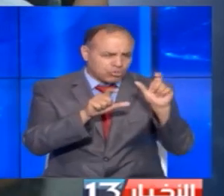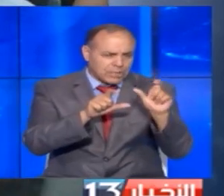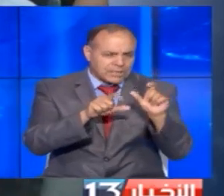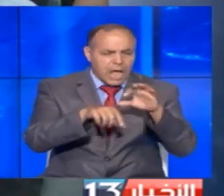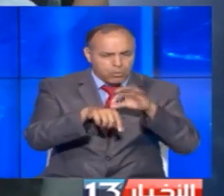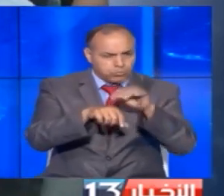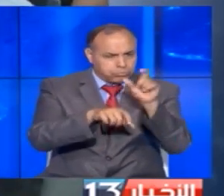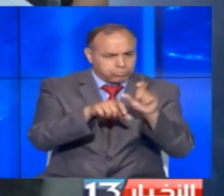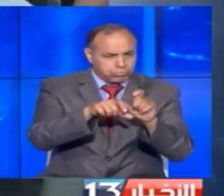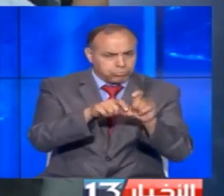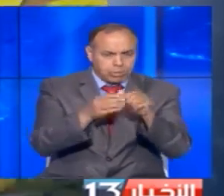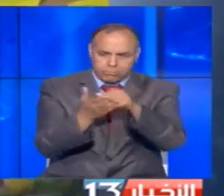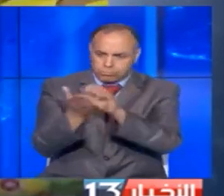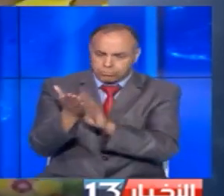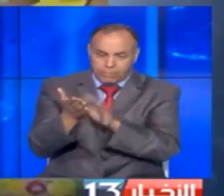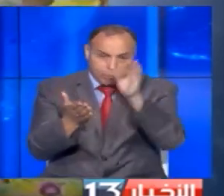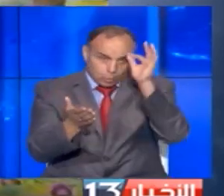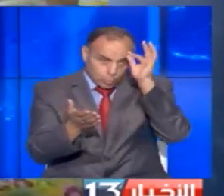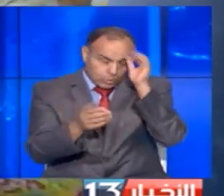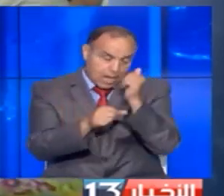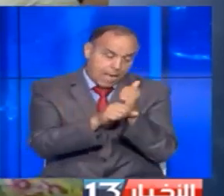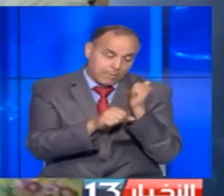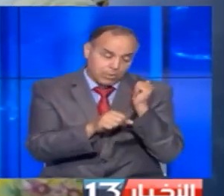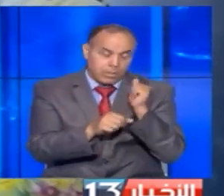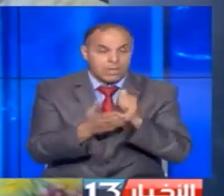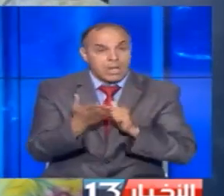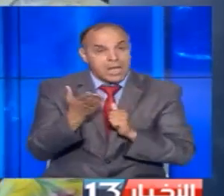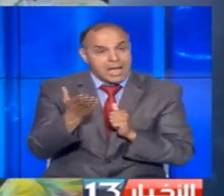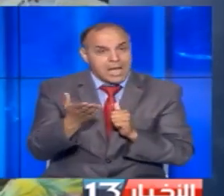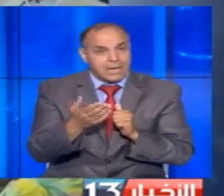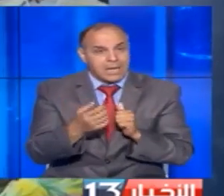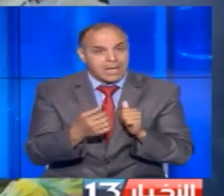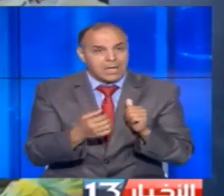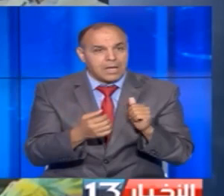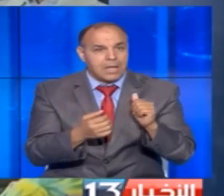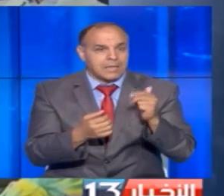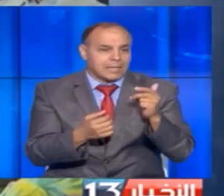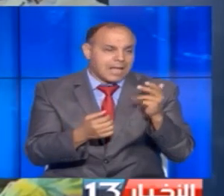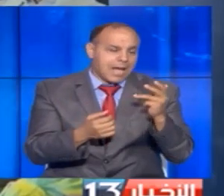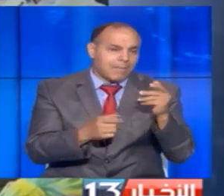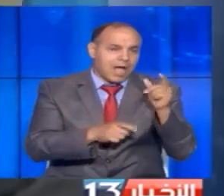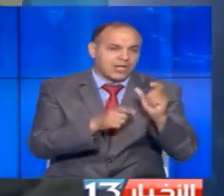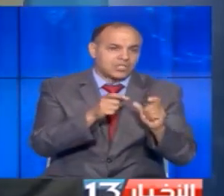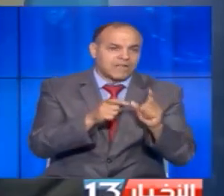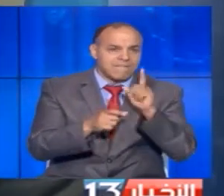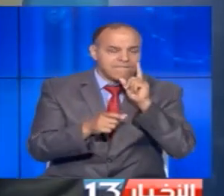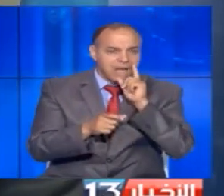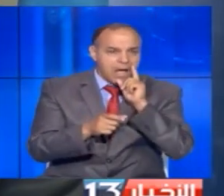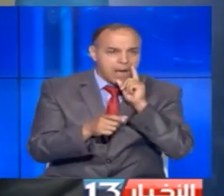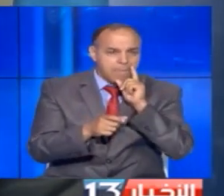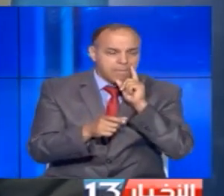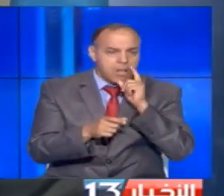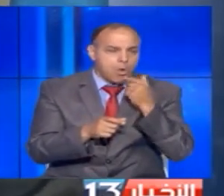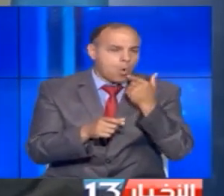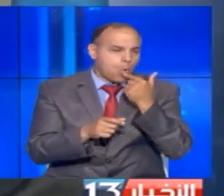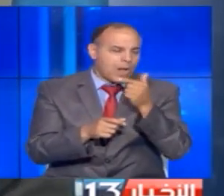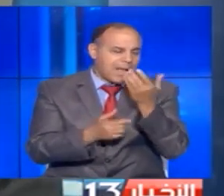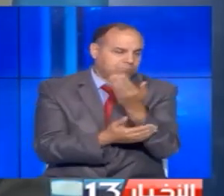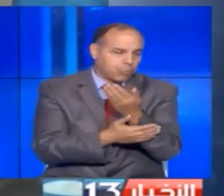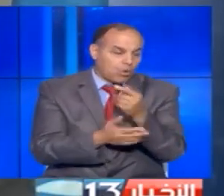تم تسجيلها في تونس العام الماضي وان ثلاثه ارباع هذه الحالات من النساء والاطفال